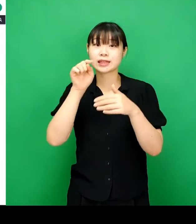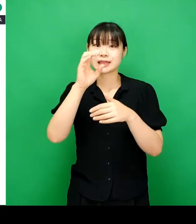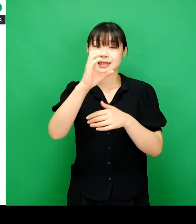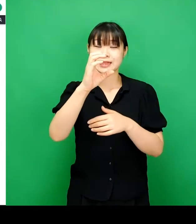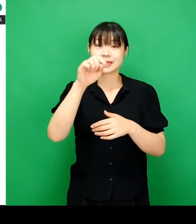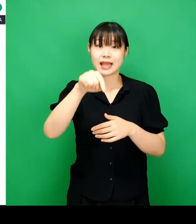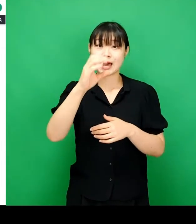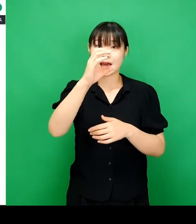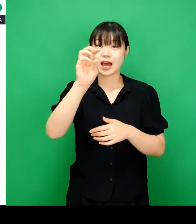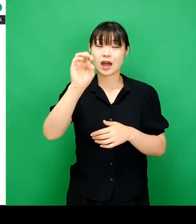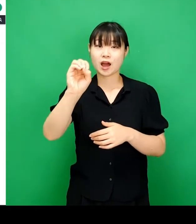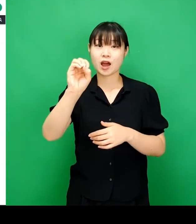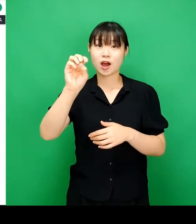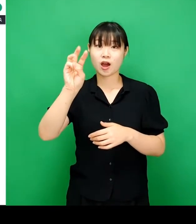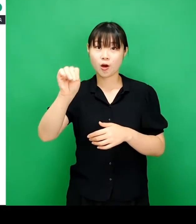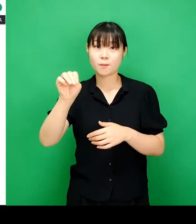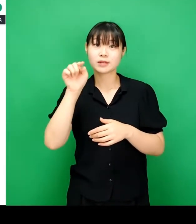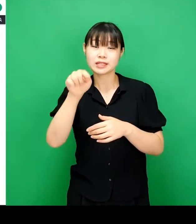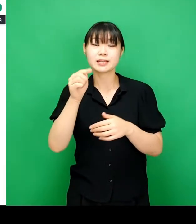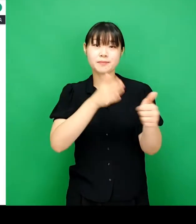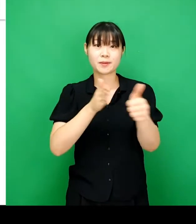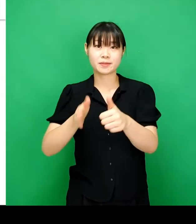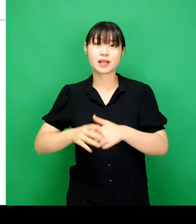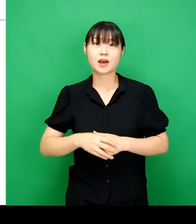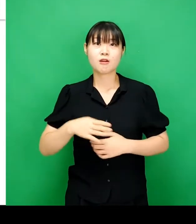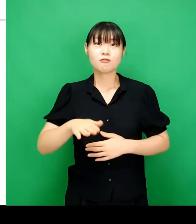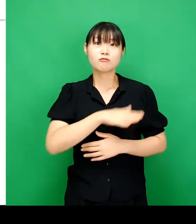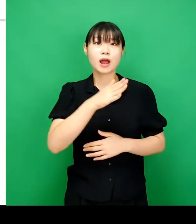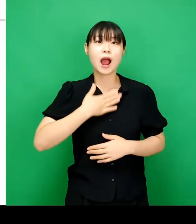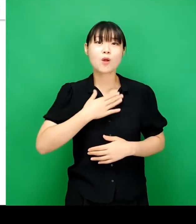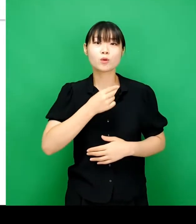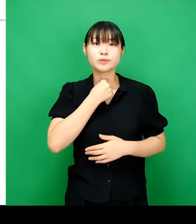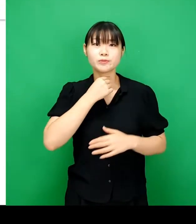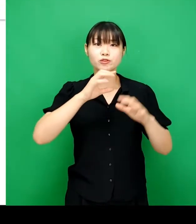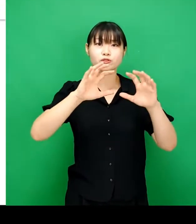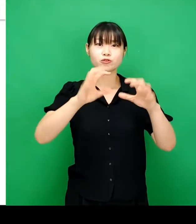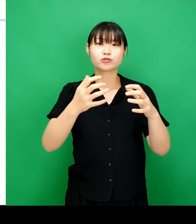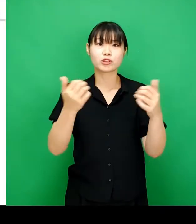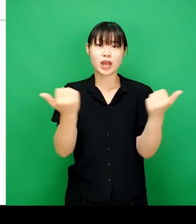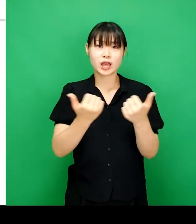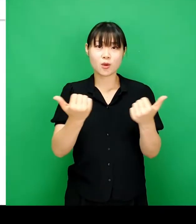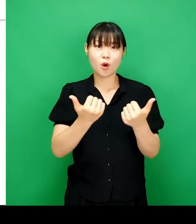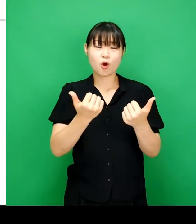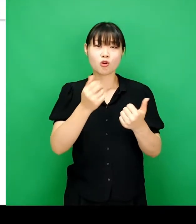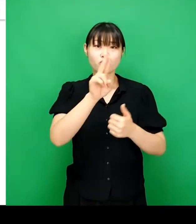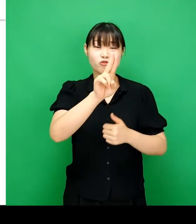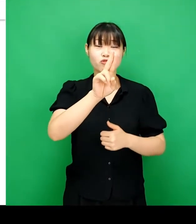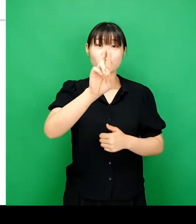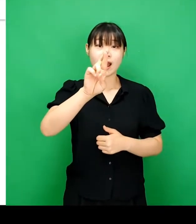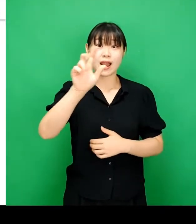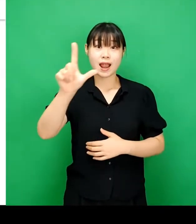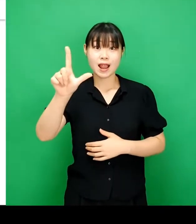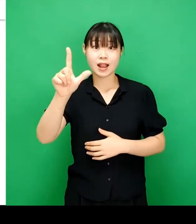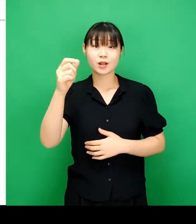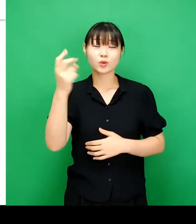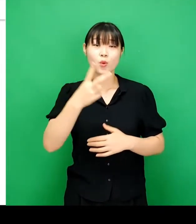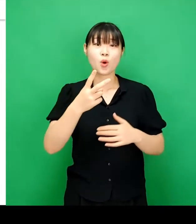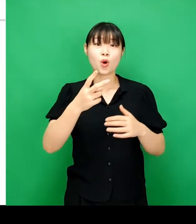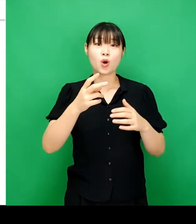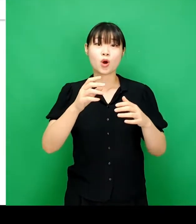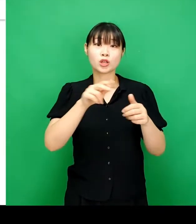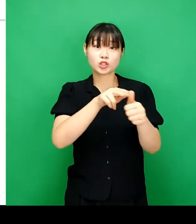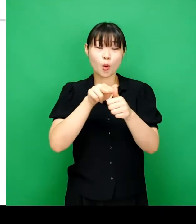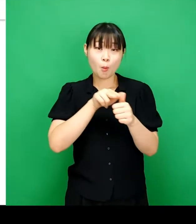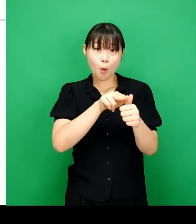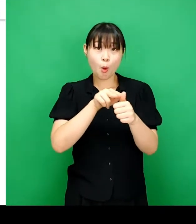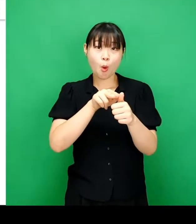w3schools.com 사이트를 방문하시길 권합니다. 이제 우리가 알아야 할 정보는 국회의원 현황 페이지